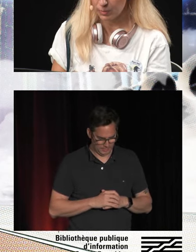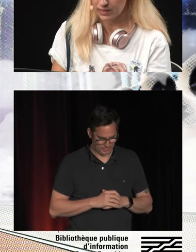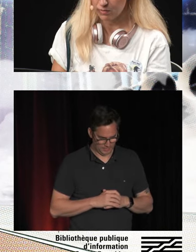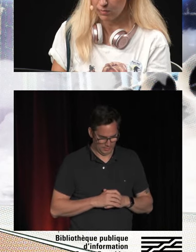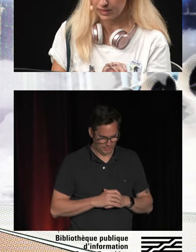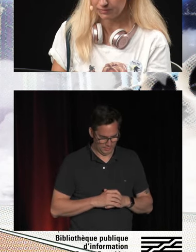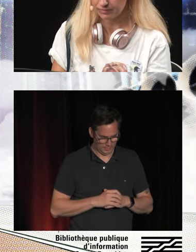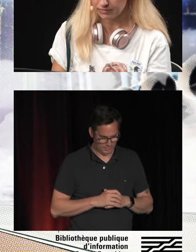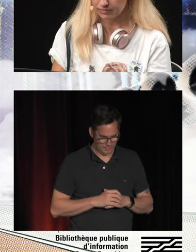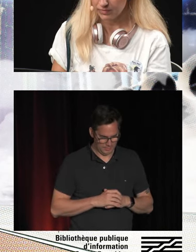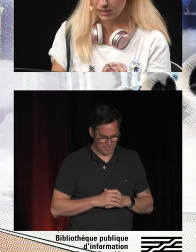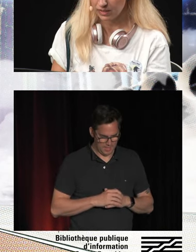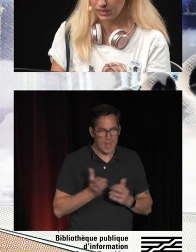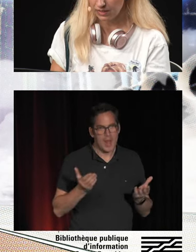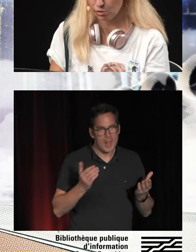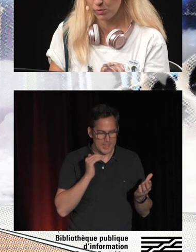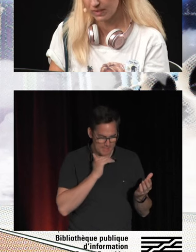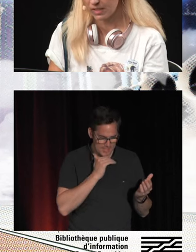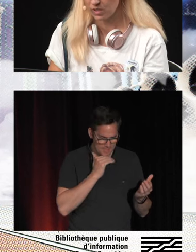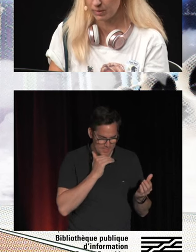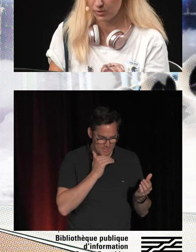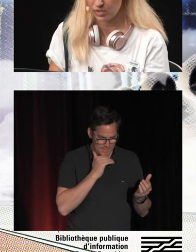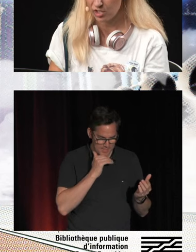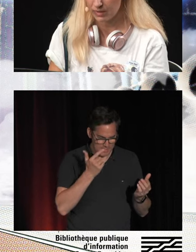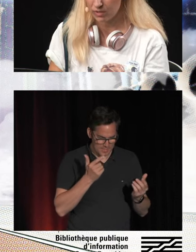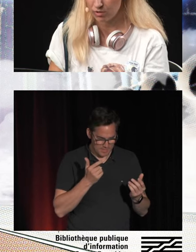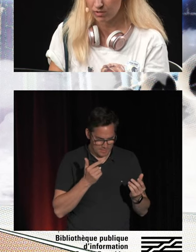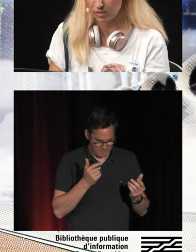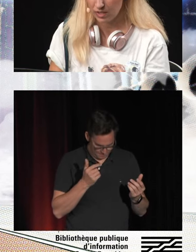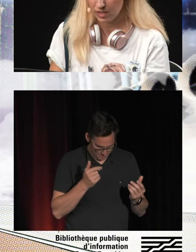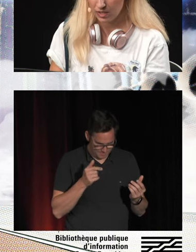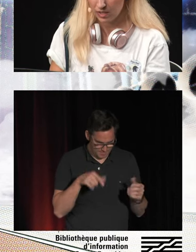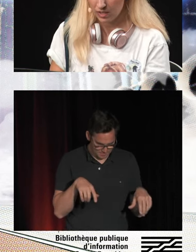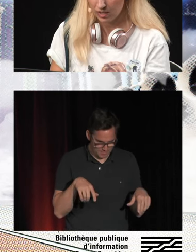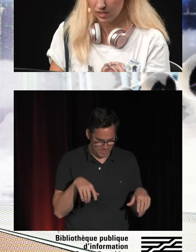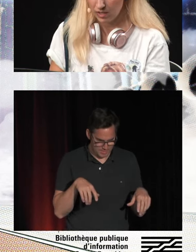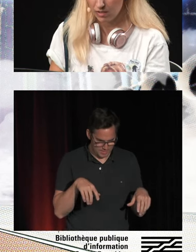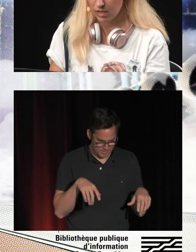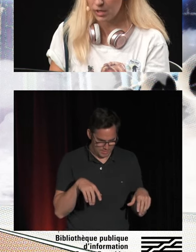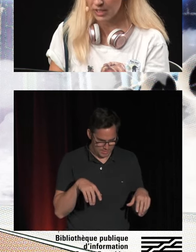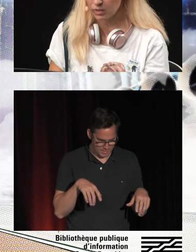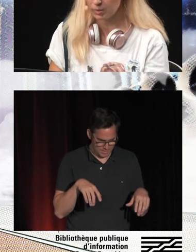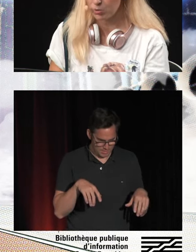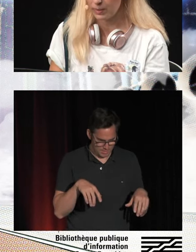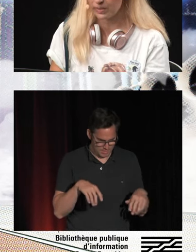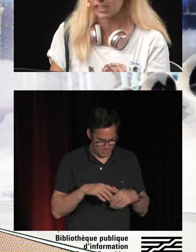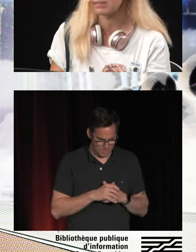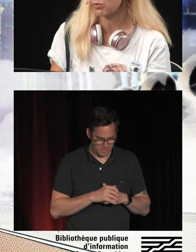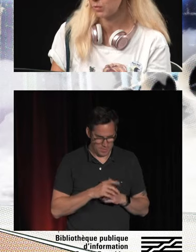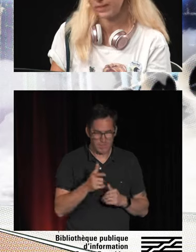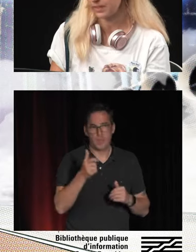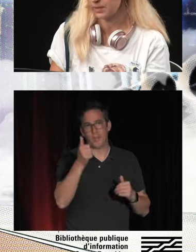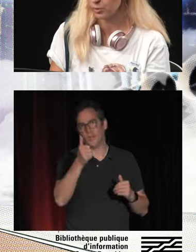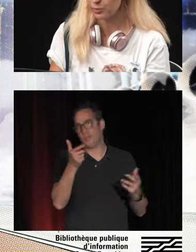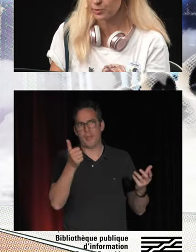petits méca Koopa, s'il vous plaît. Voilà, je me mets très loin parce que si jamais ça change... Ah bah y'en a qu'un. Bah super. Eh